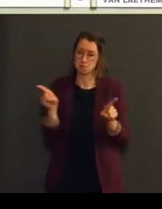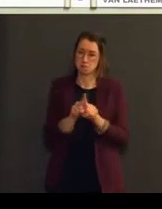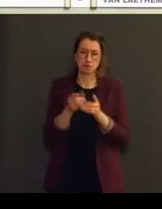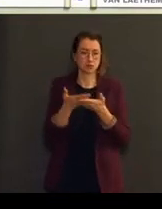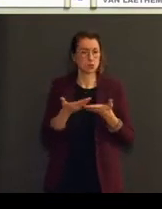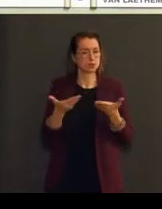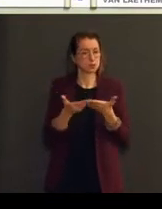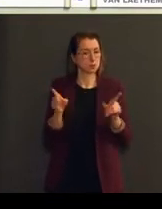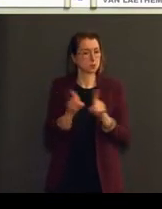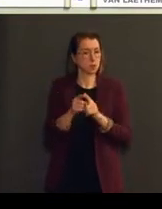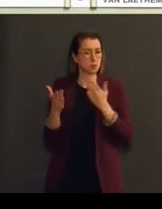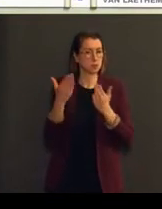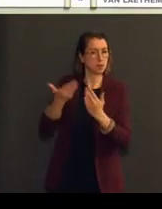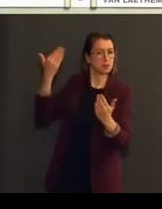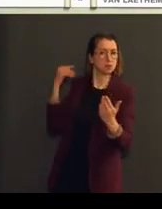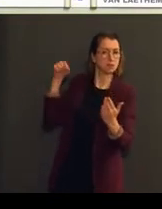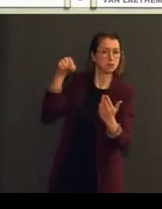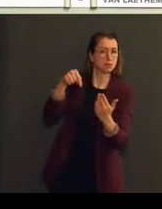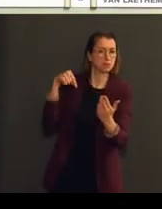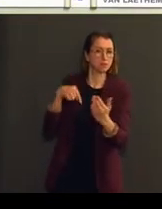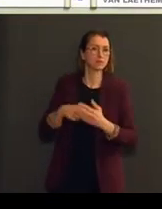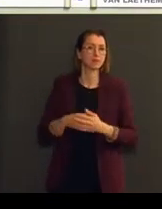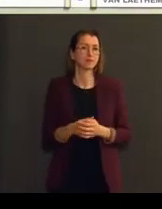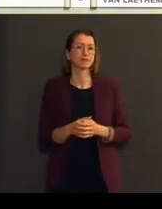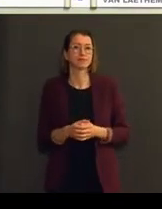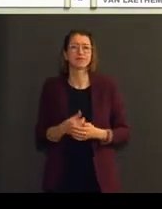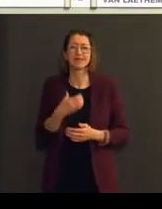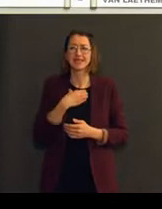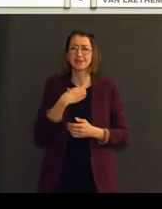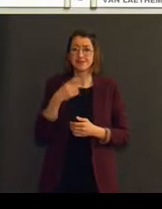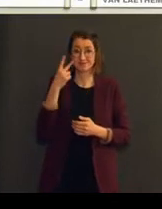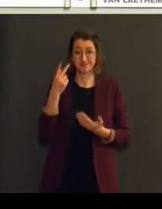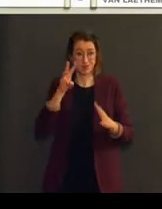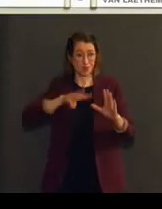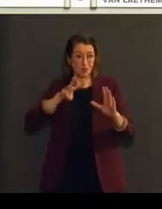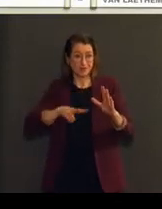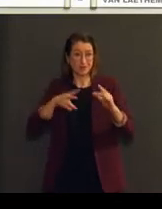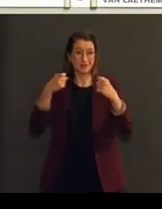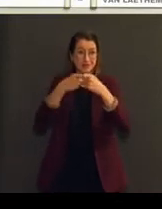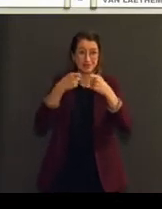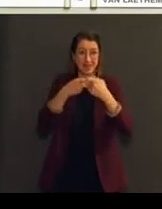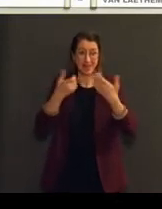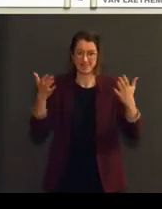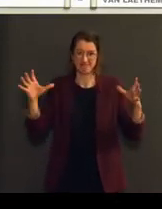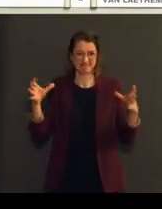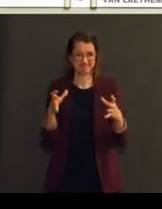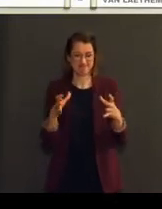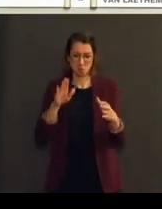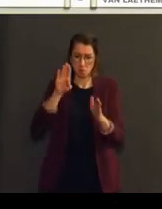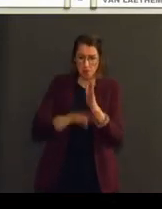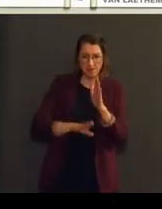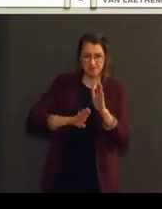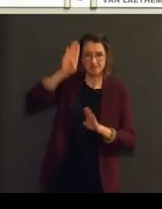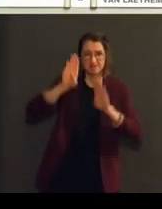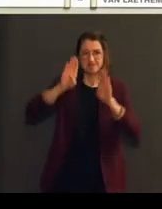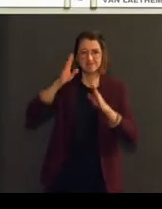du personnel contre la grippe prennent moins bien en Wallonie et à Bruxelles qu'en Flandre. Si on essaye de voir pourquoi les